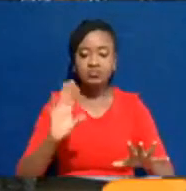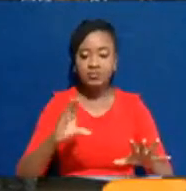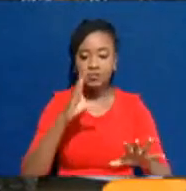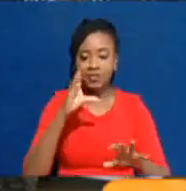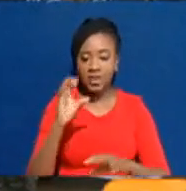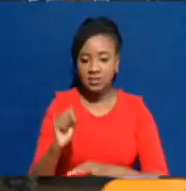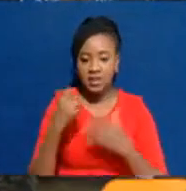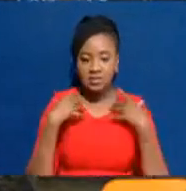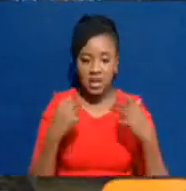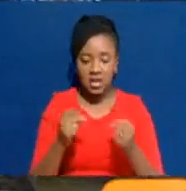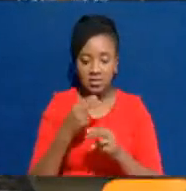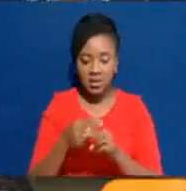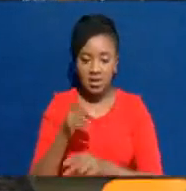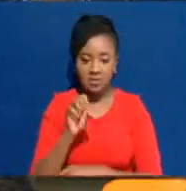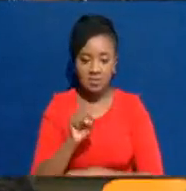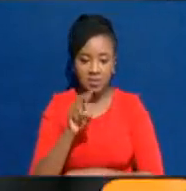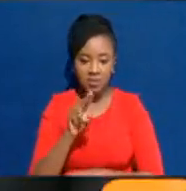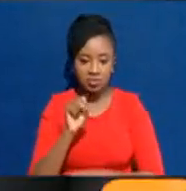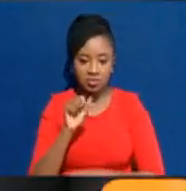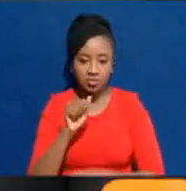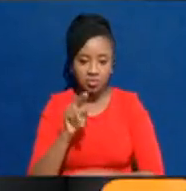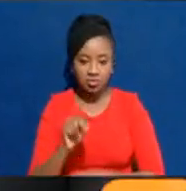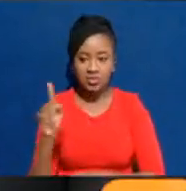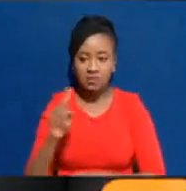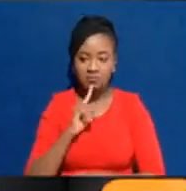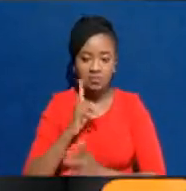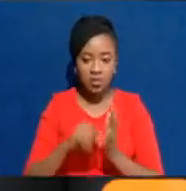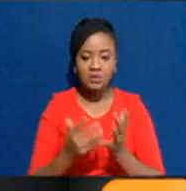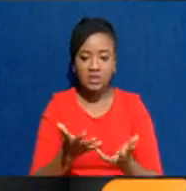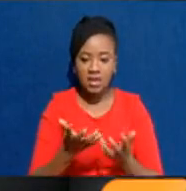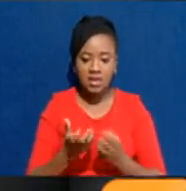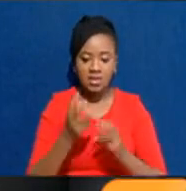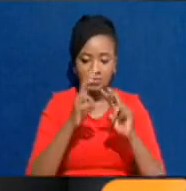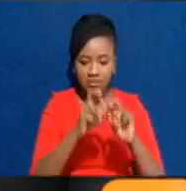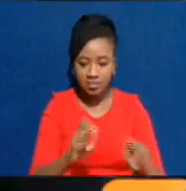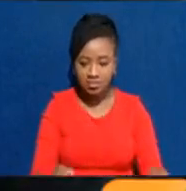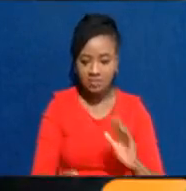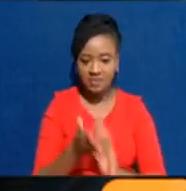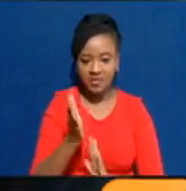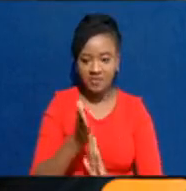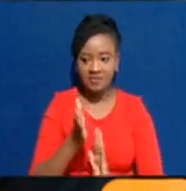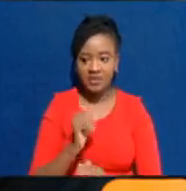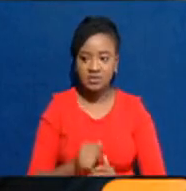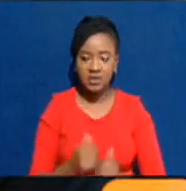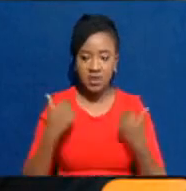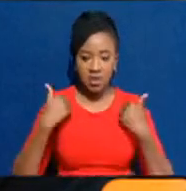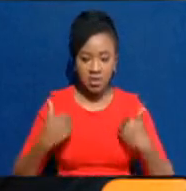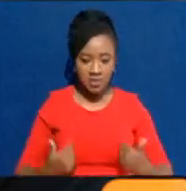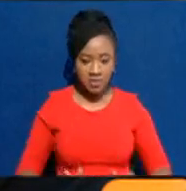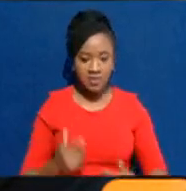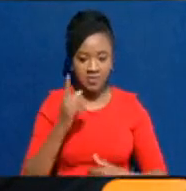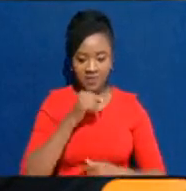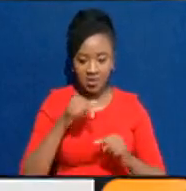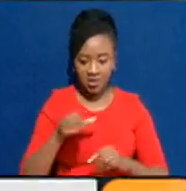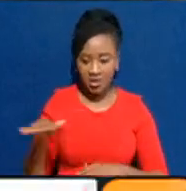Susan Nakumicha amekemea sakata hiyo akitaka uchunguzi wa haraka ufanyike. I have had a meeting this